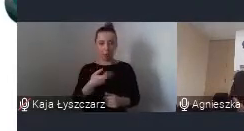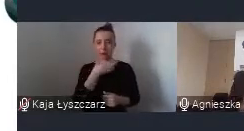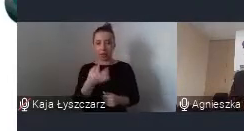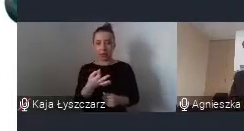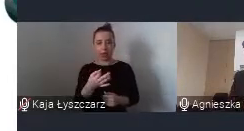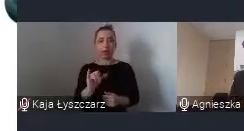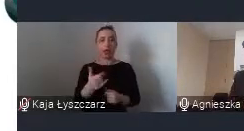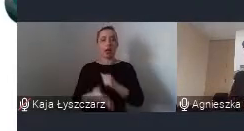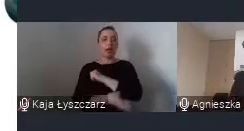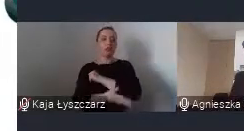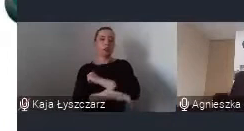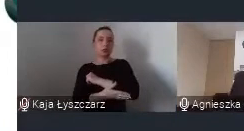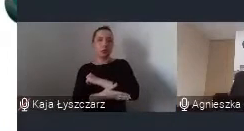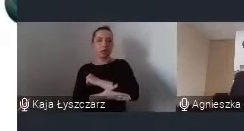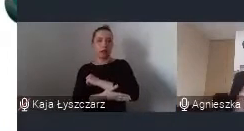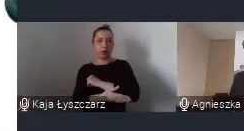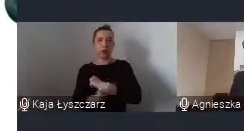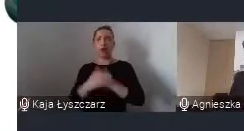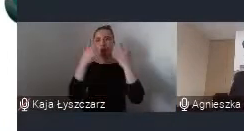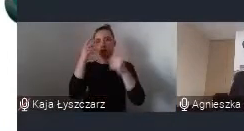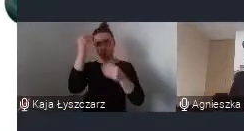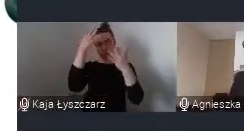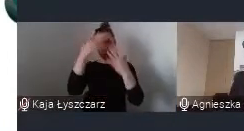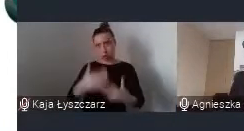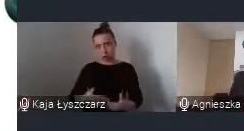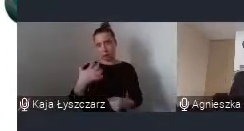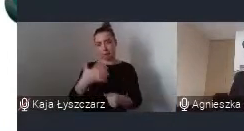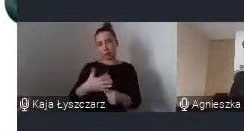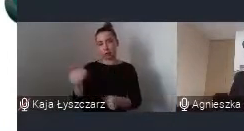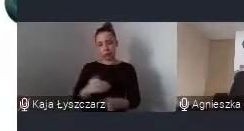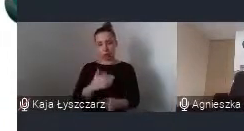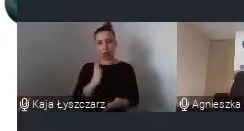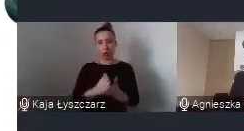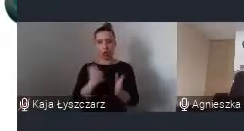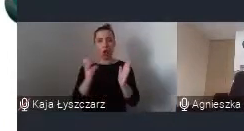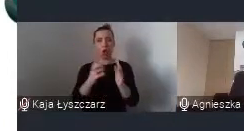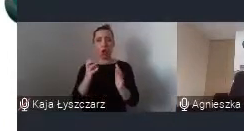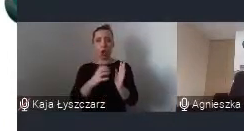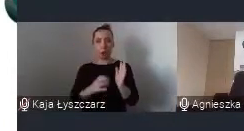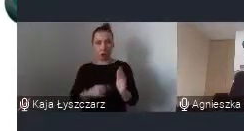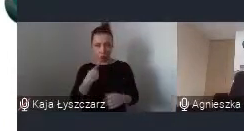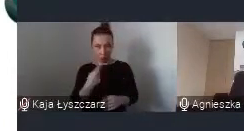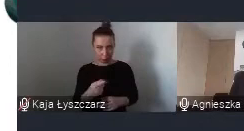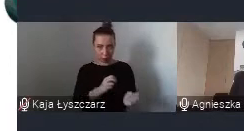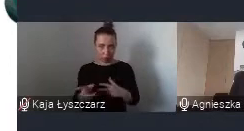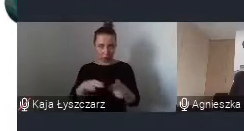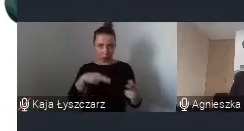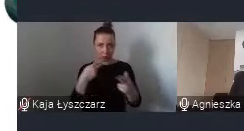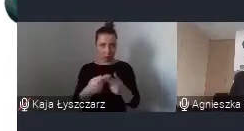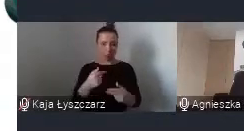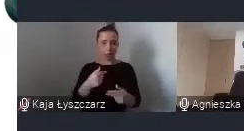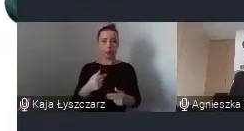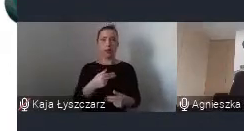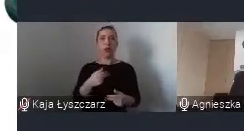jakiej podstawie to 50 tysięcy jest liczone, więc od razu sobie pozwolę to skomentować też w tej prezentacji. My się opieramy o